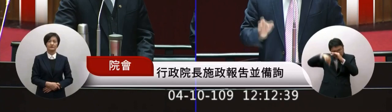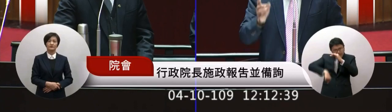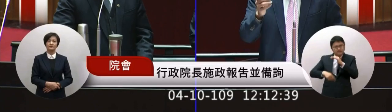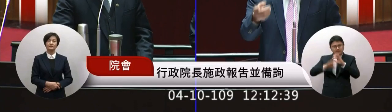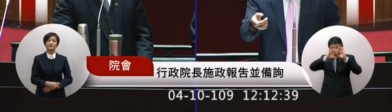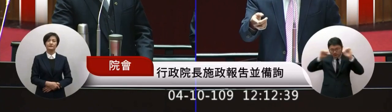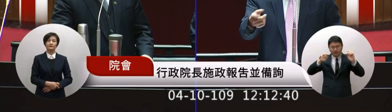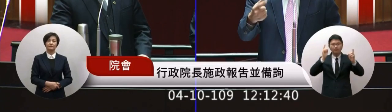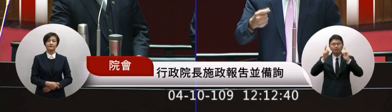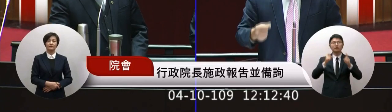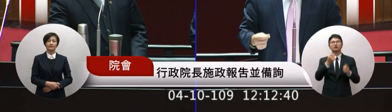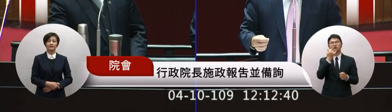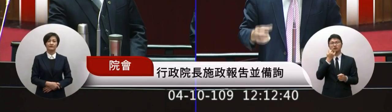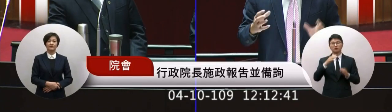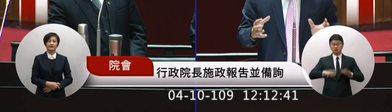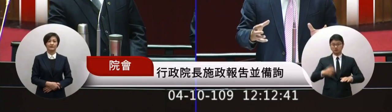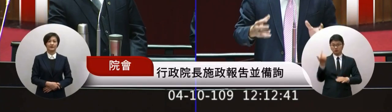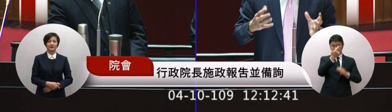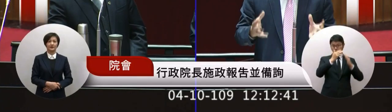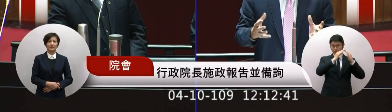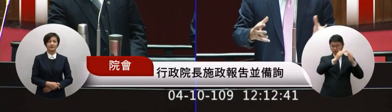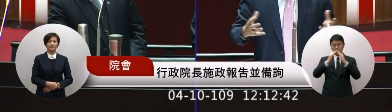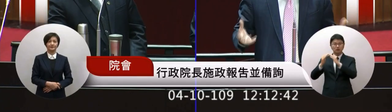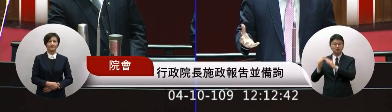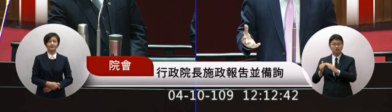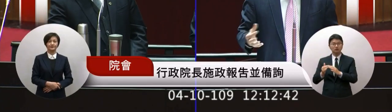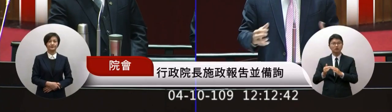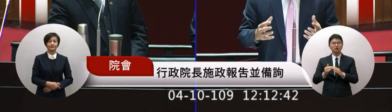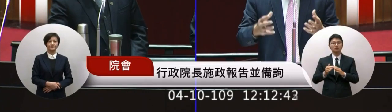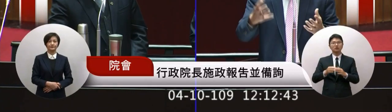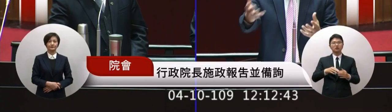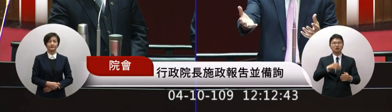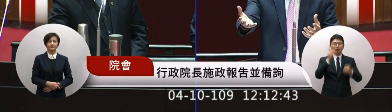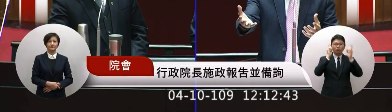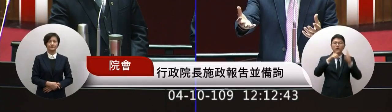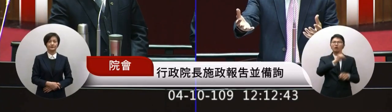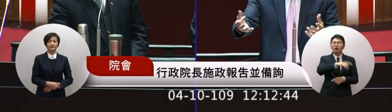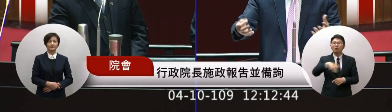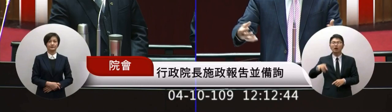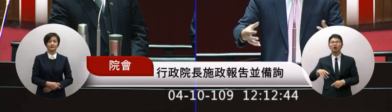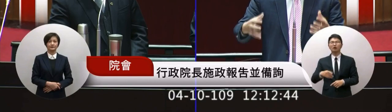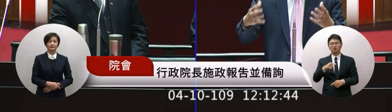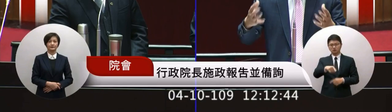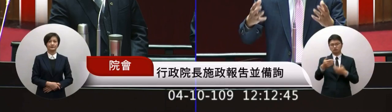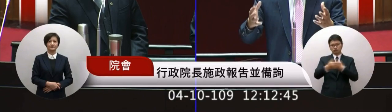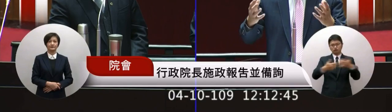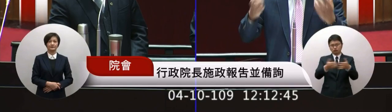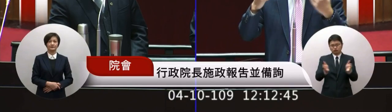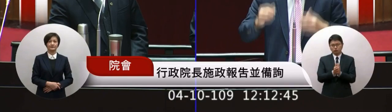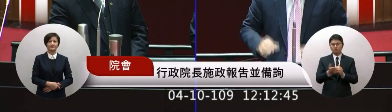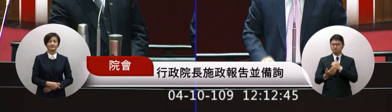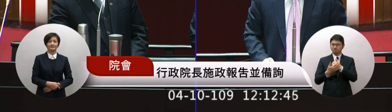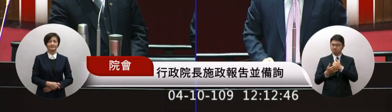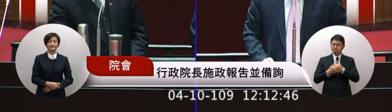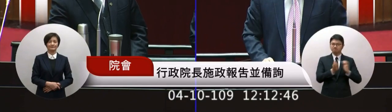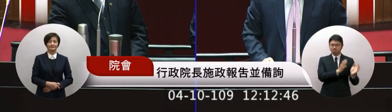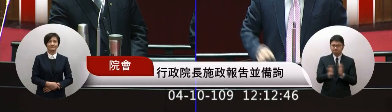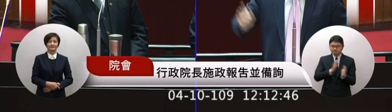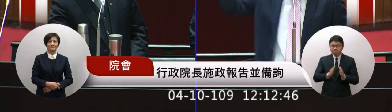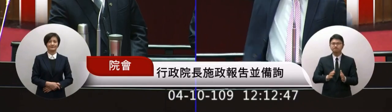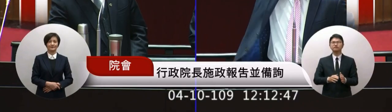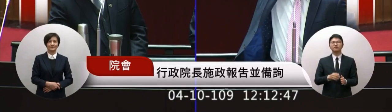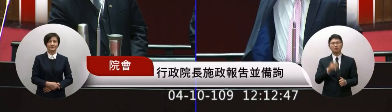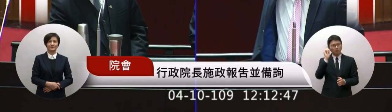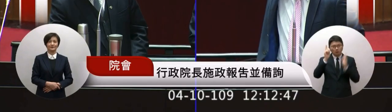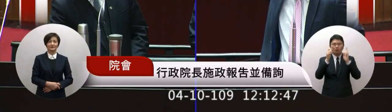啊，比如说我现在六都，我如果到六都有什么可以，我们交通部是不是可以帮忙整理的时候六都风华？那